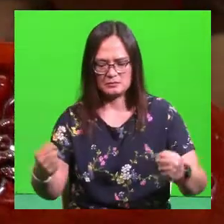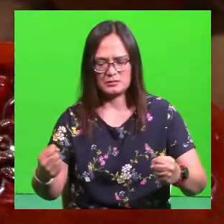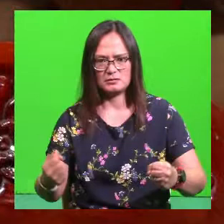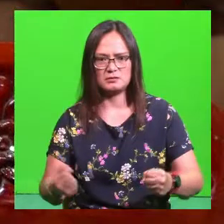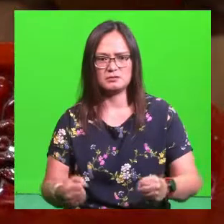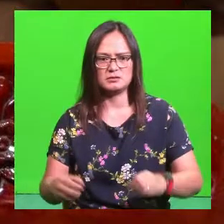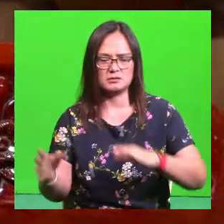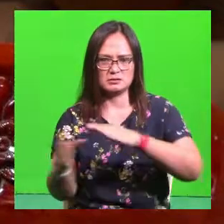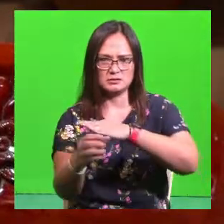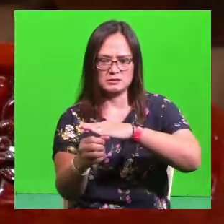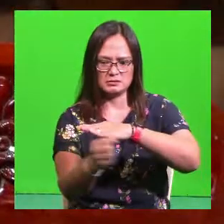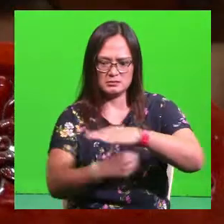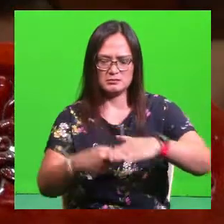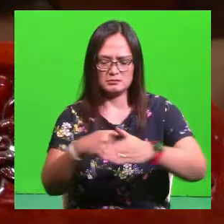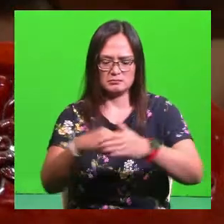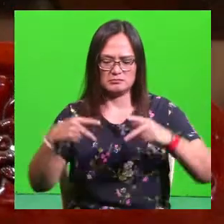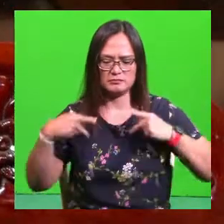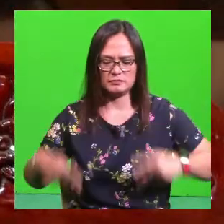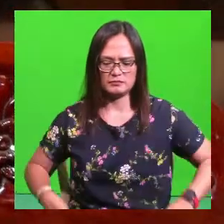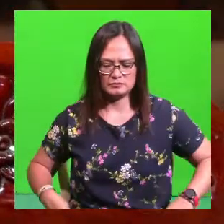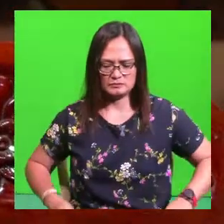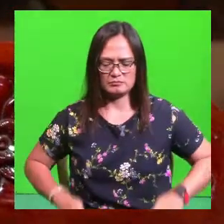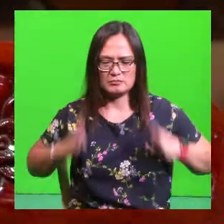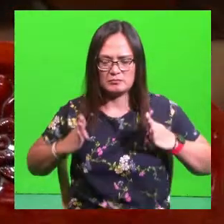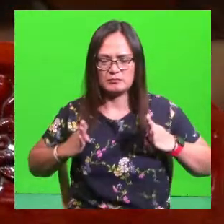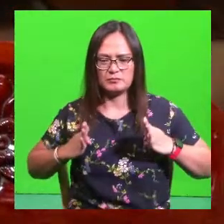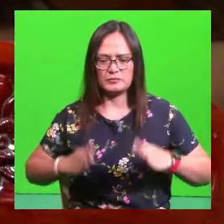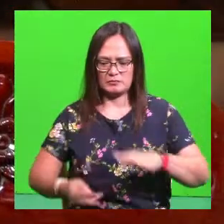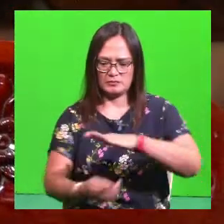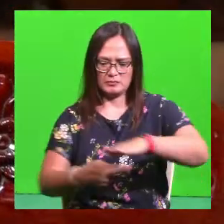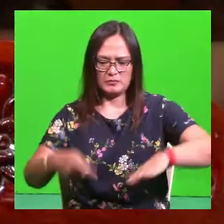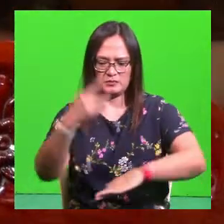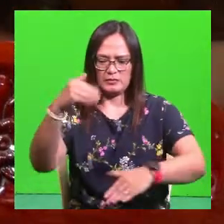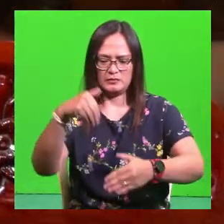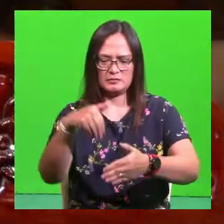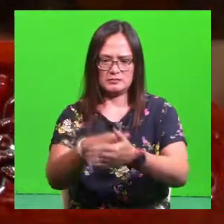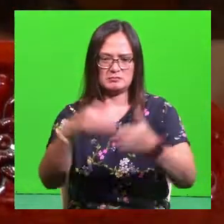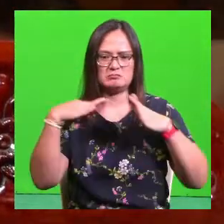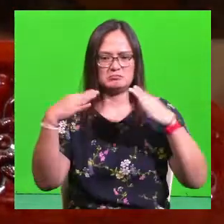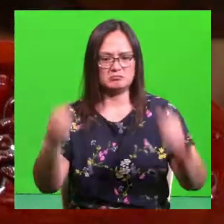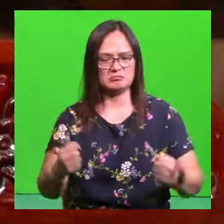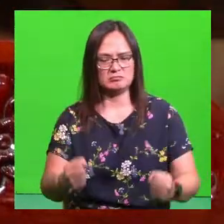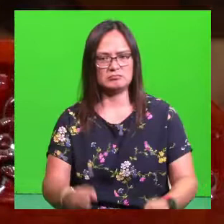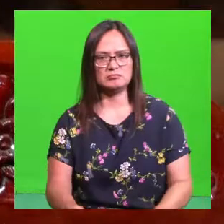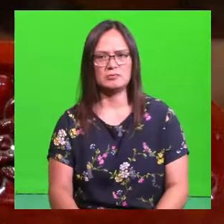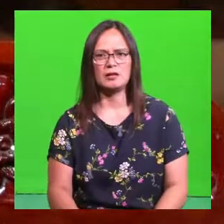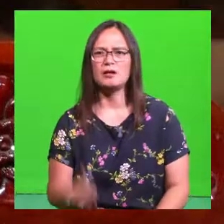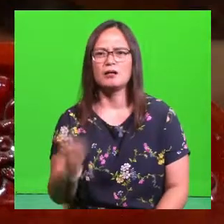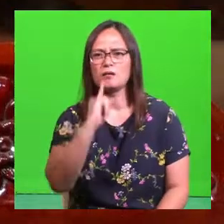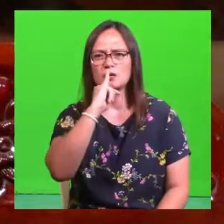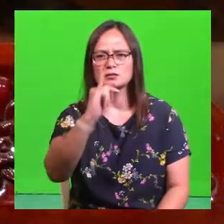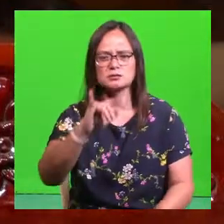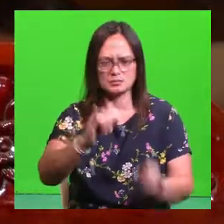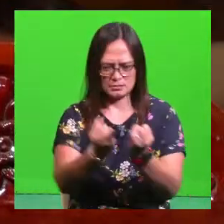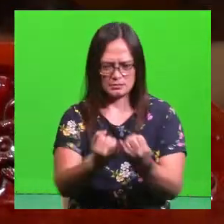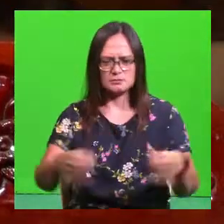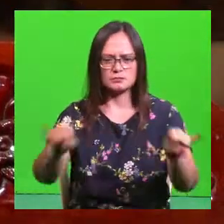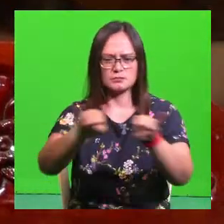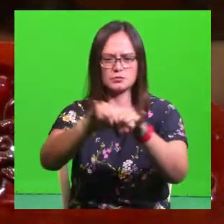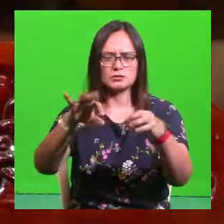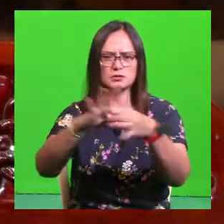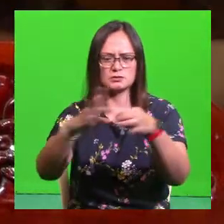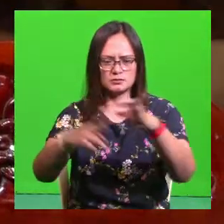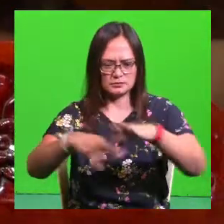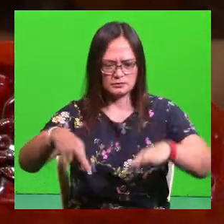Lastly, ano ang kahalagahan ng kanyang resurrection? Ang kanyang pagkabuhay na maguli.